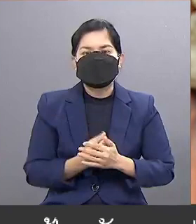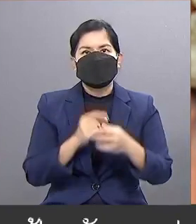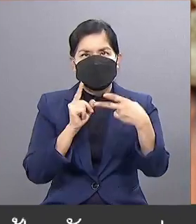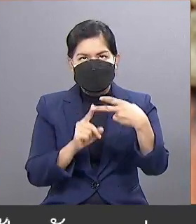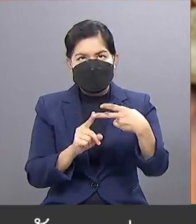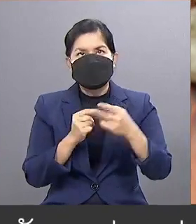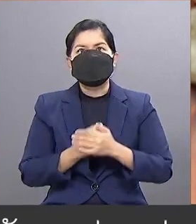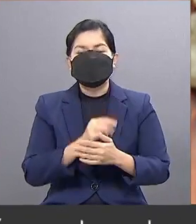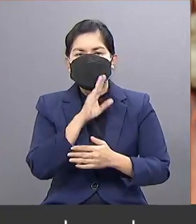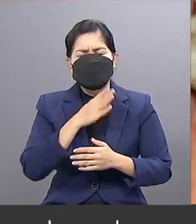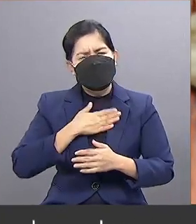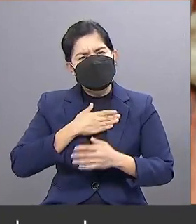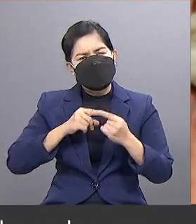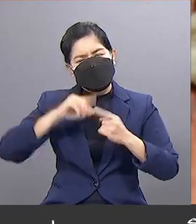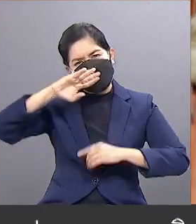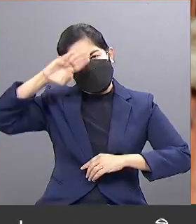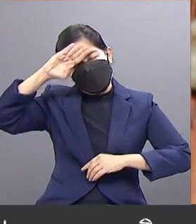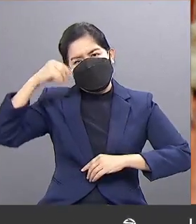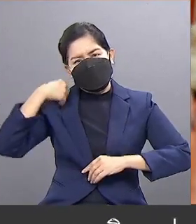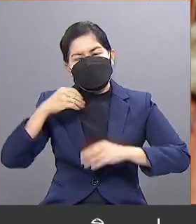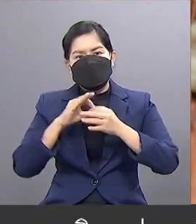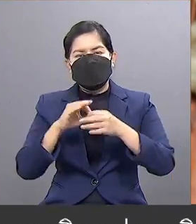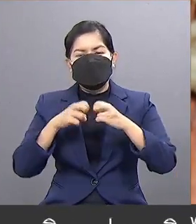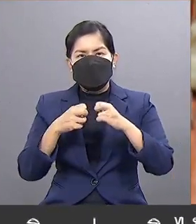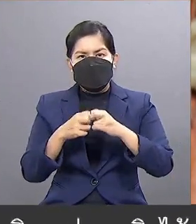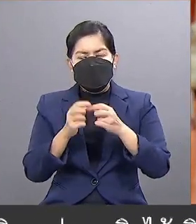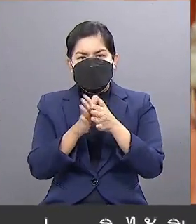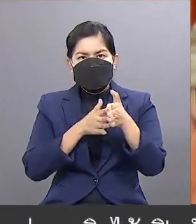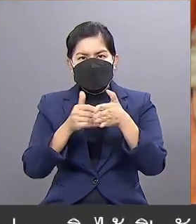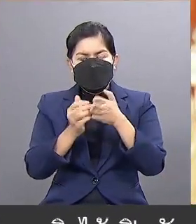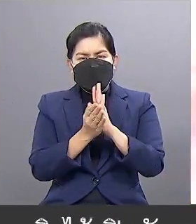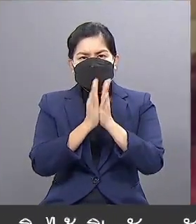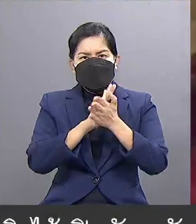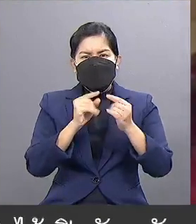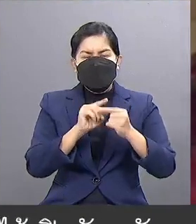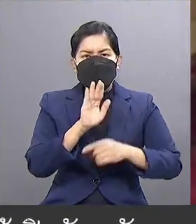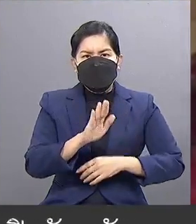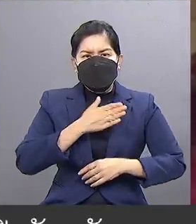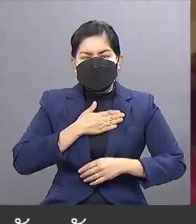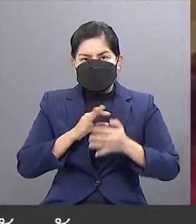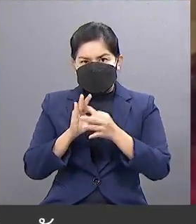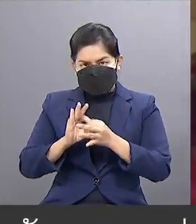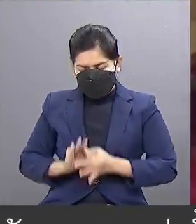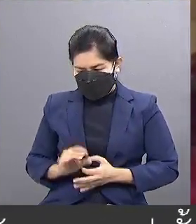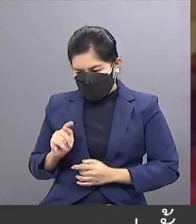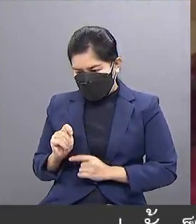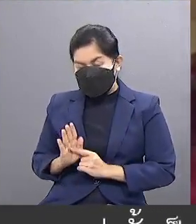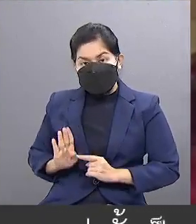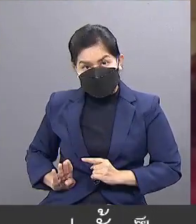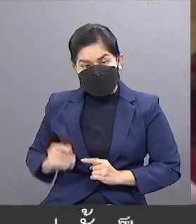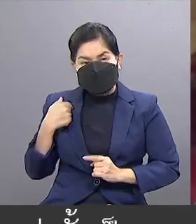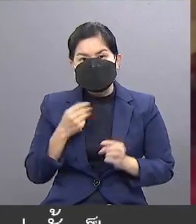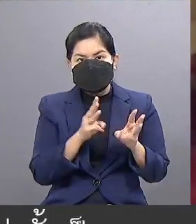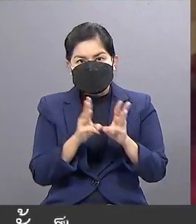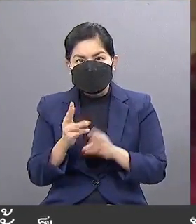คอะไรที่เกี่ยวกับการเปลี่ยนสีในร่างกายของเราไหมซึ่งส่วนใหญ่คือโรคจากตับค่ะวิธีสังเกตง่ายๆนะคะถ้าอย่างปลอดภัยเลยก็เ